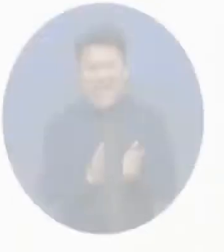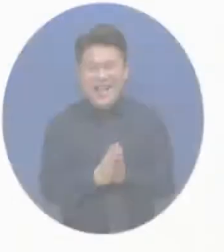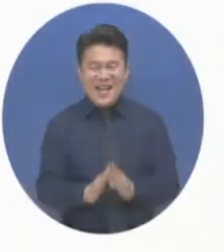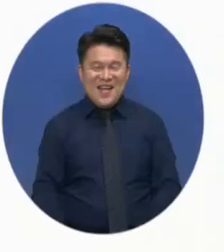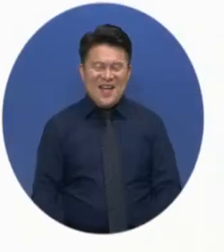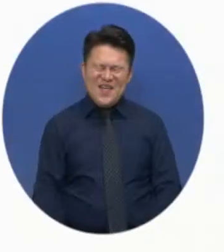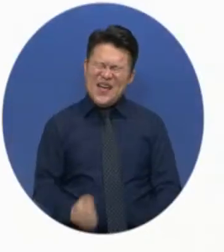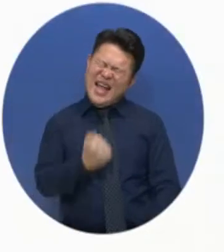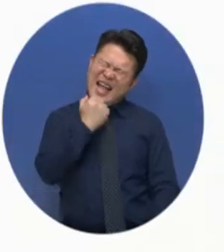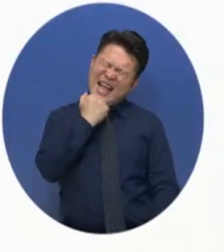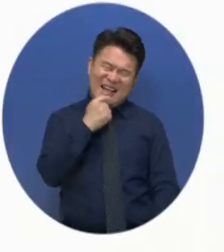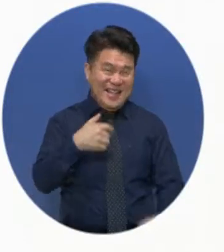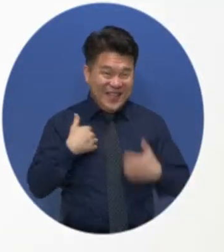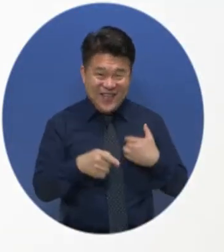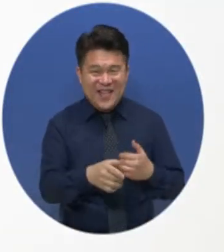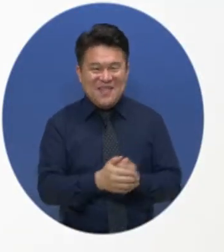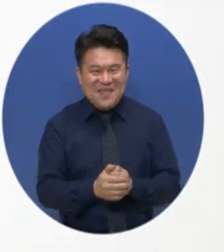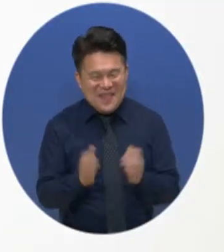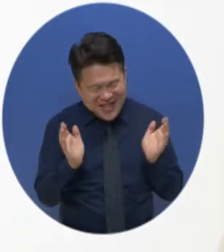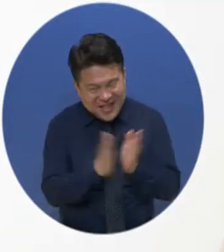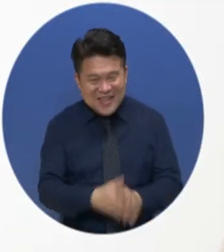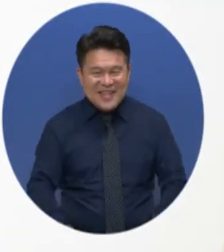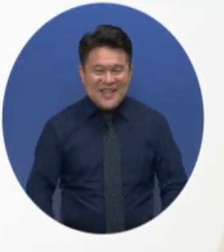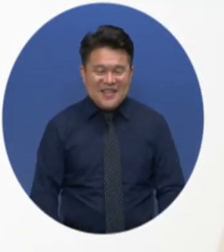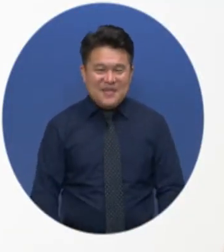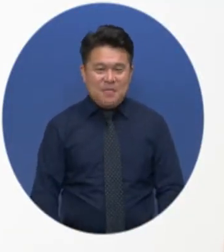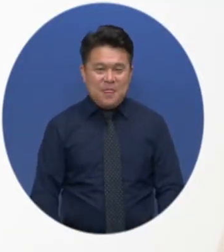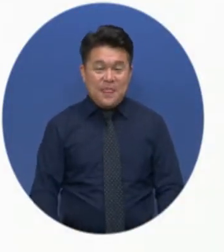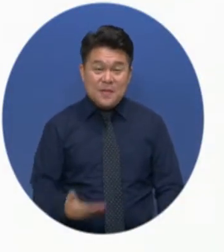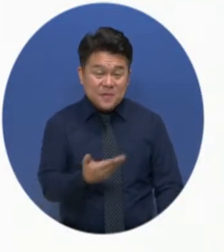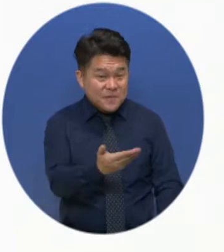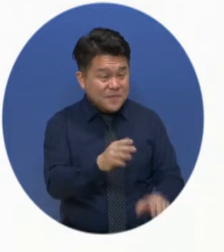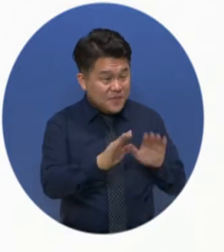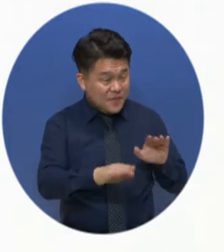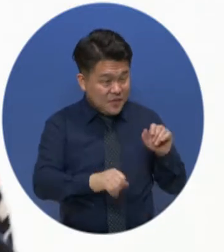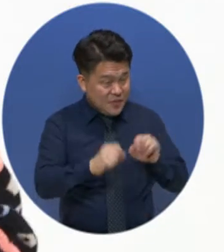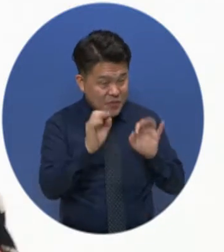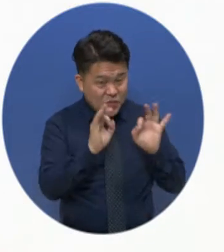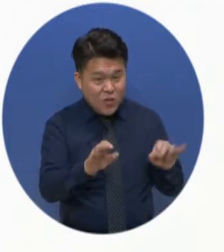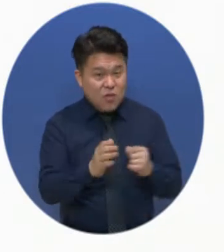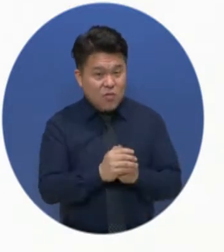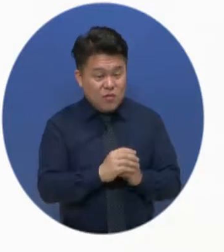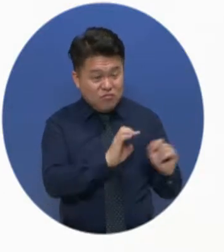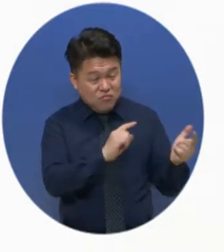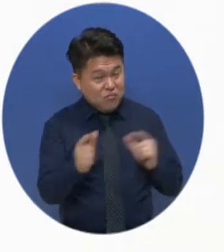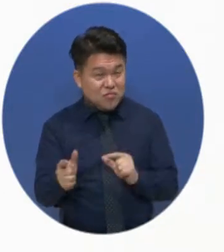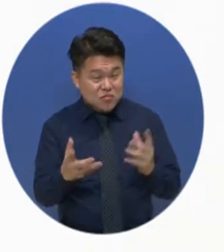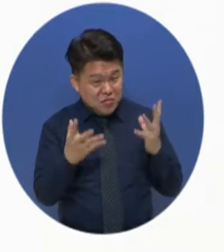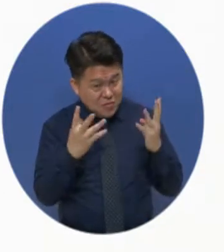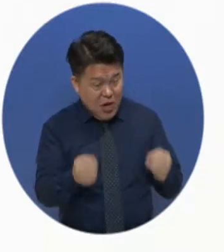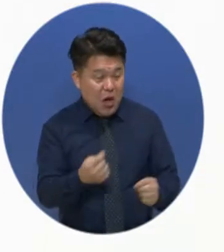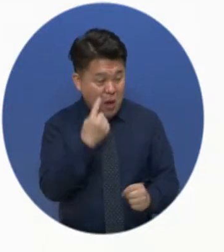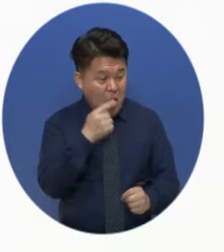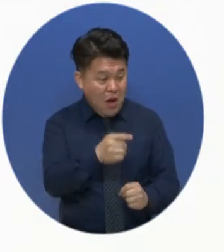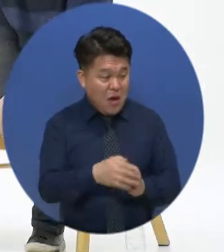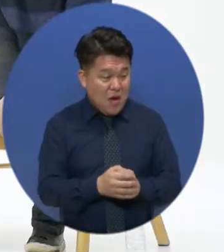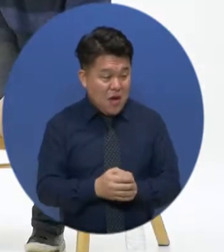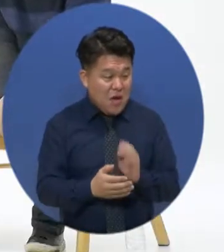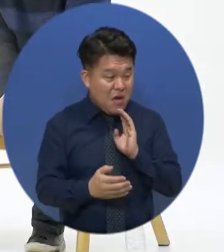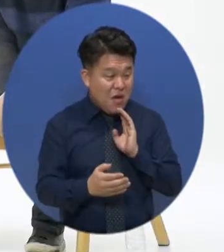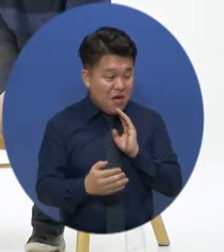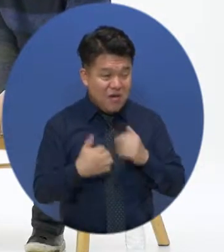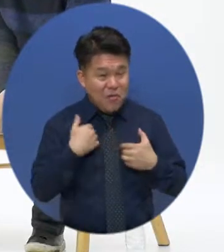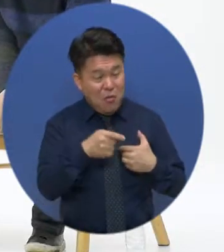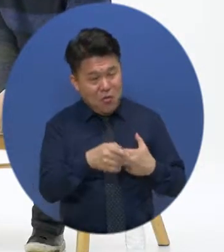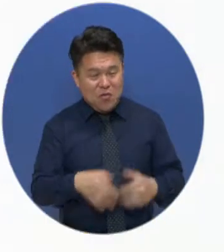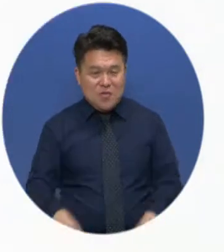너무 재밌게 잘 봤어요. 네. 아니 그 한솔 씨 지금 하시는 거 보니까 굉장히 다양한 걸 도전을 하고 네네. 굉장히